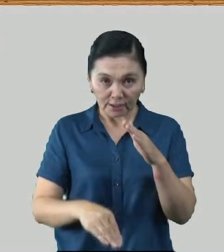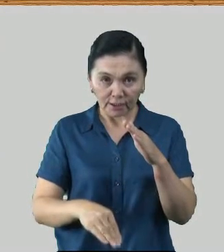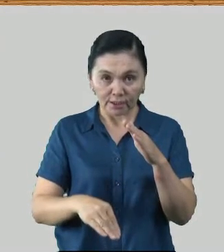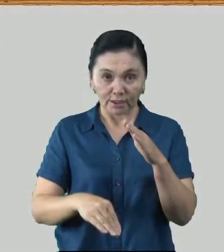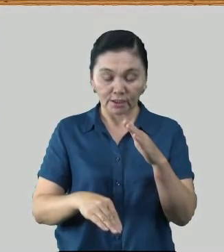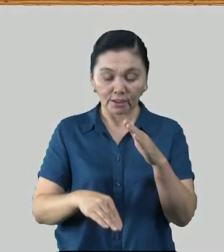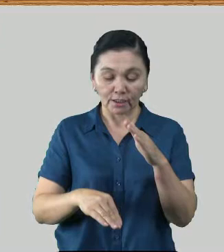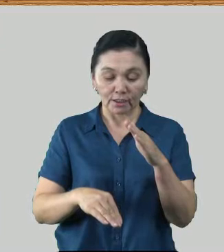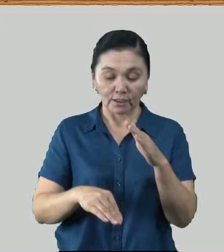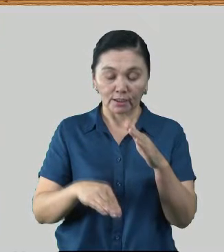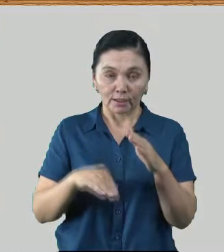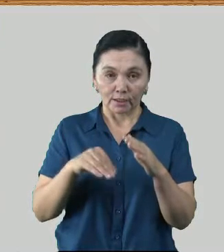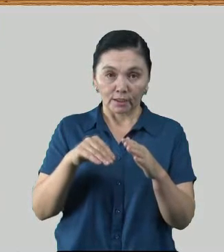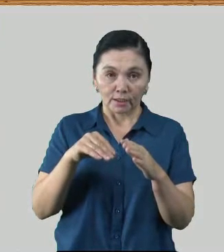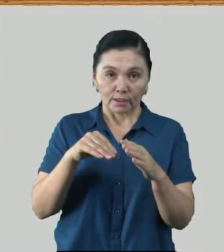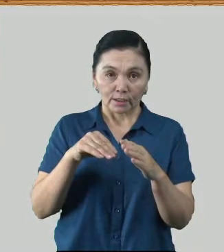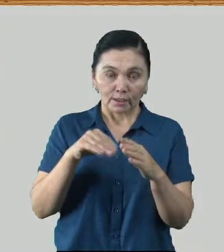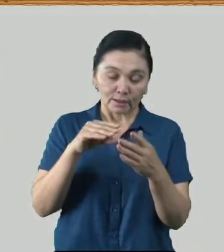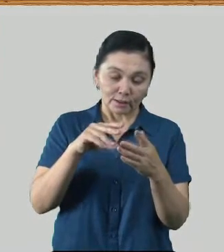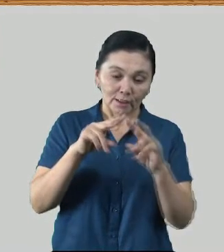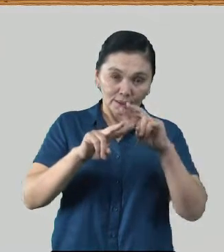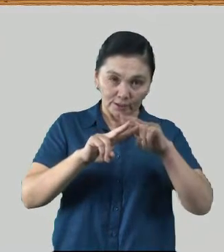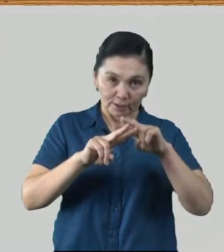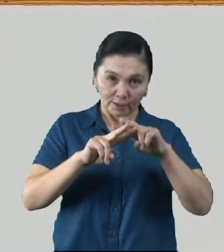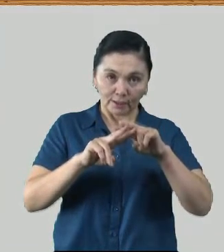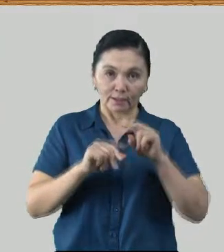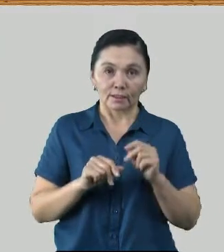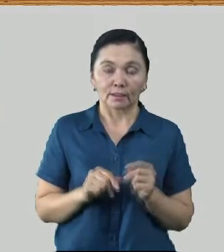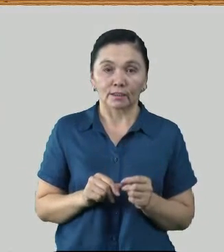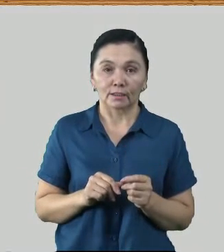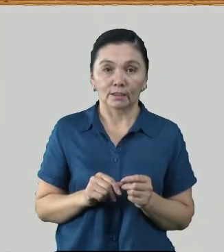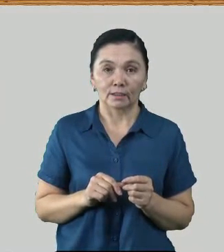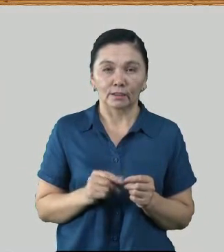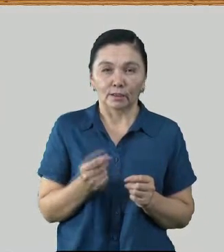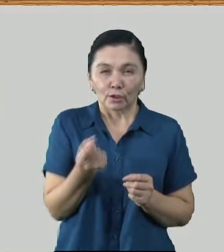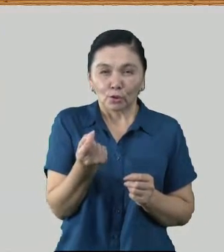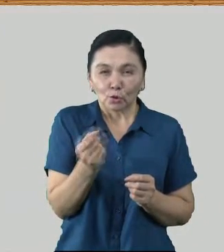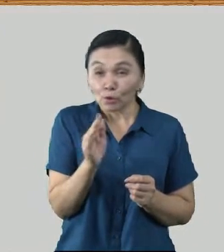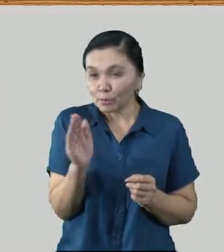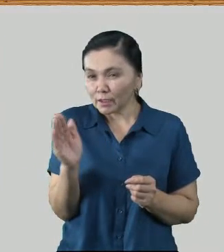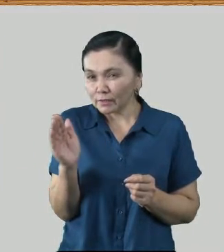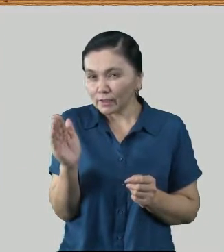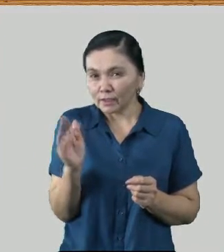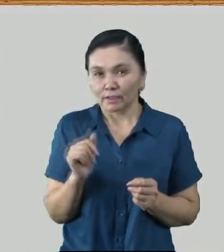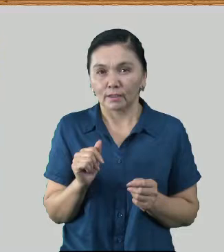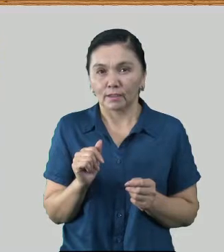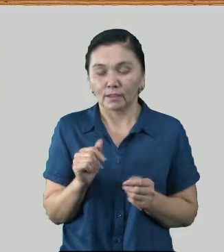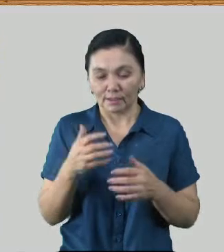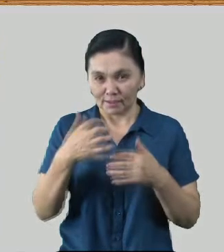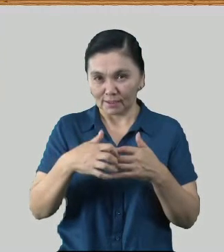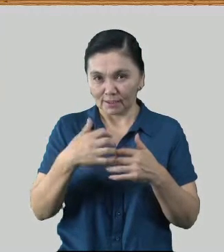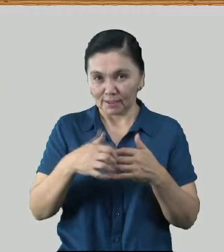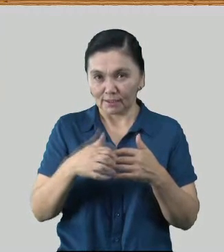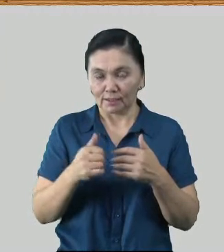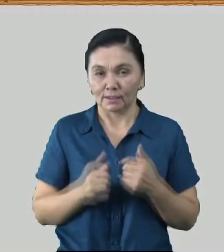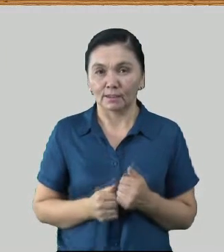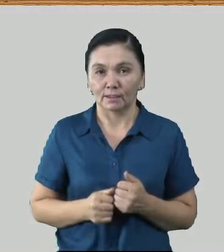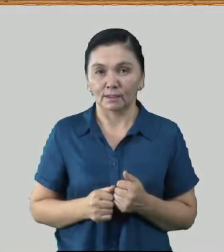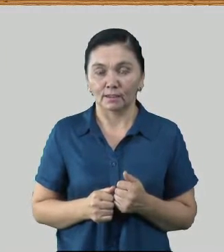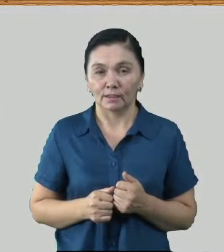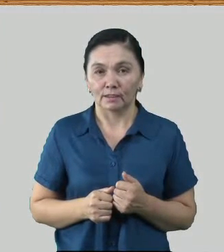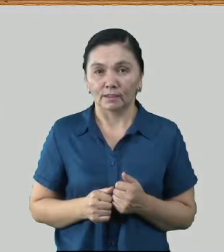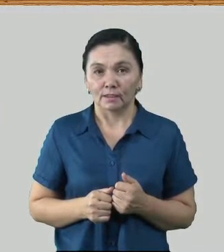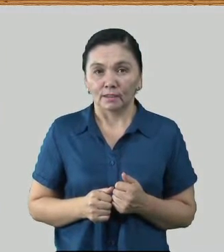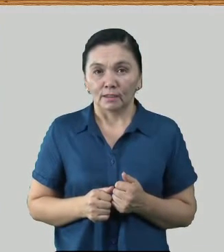к нижней стороне клетки. Чуть правее середины.